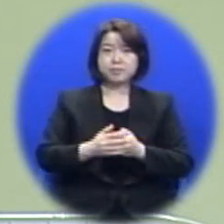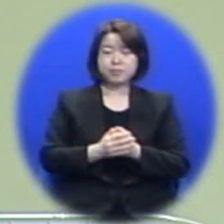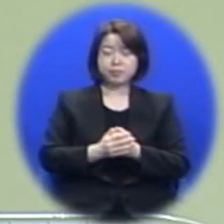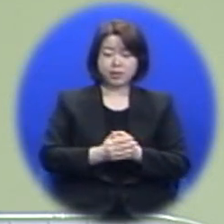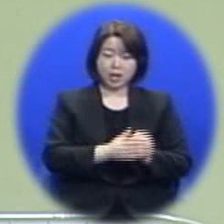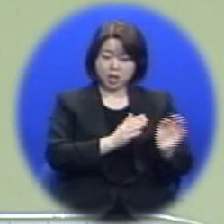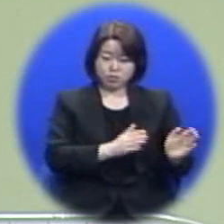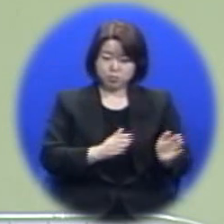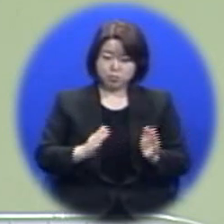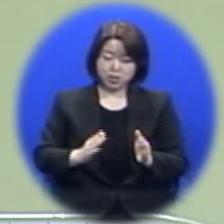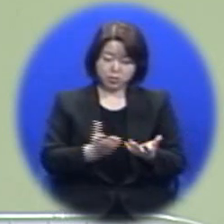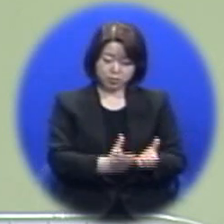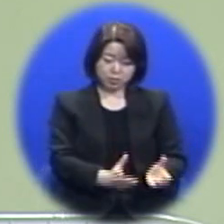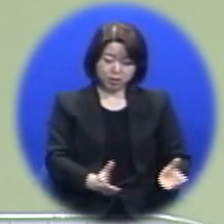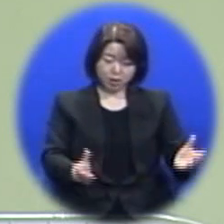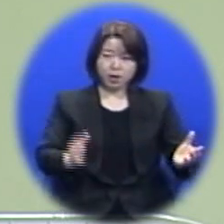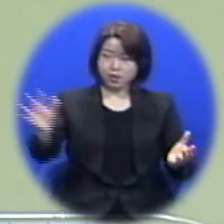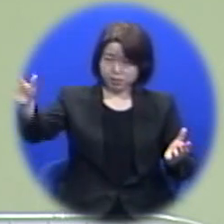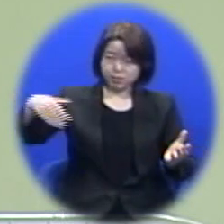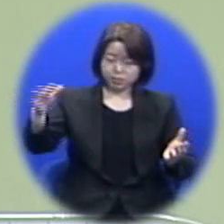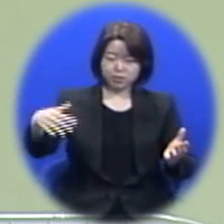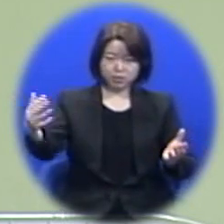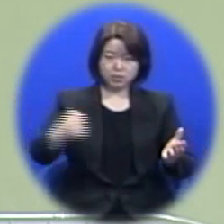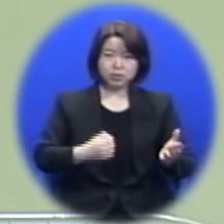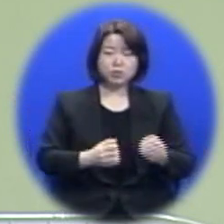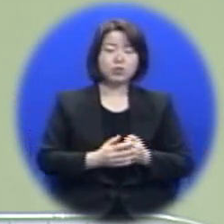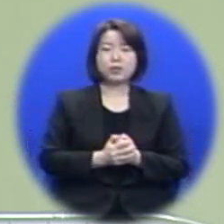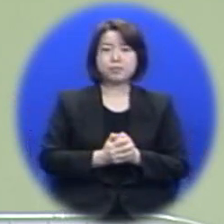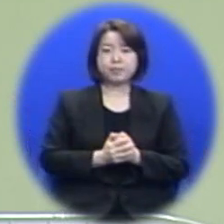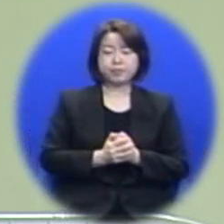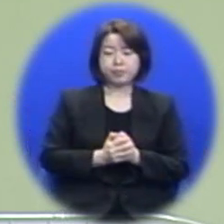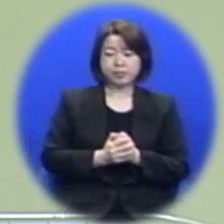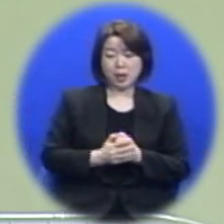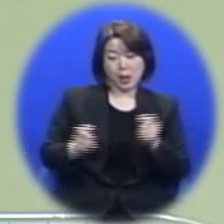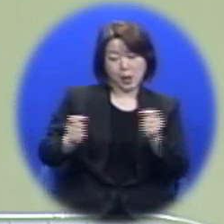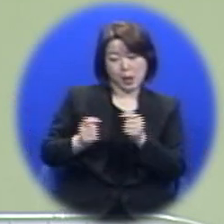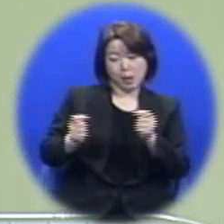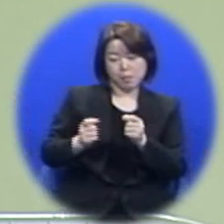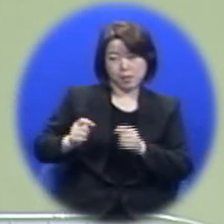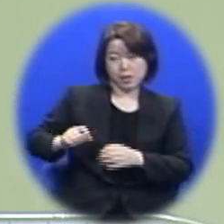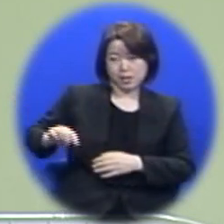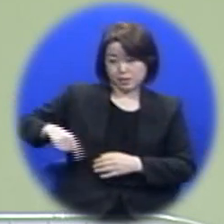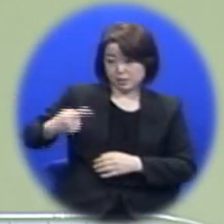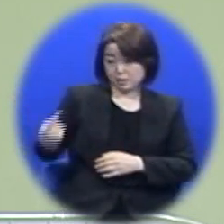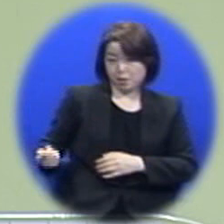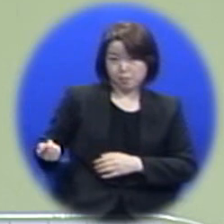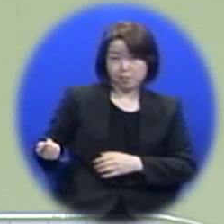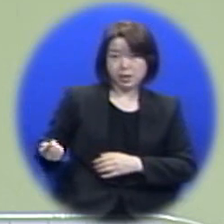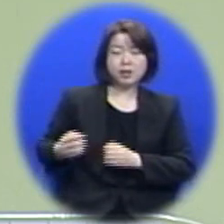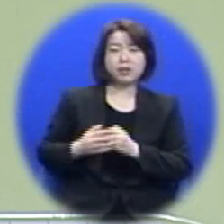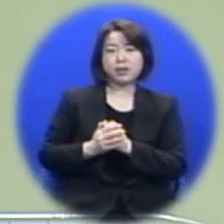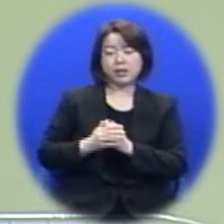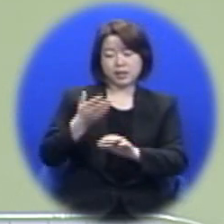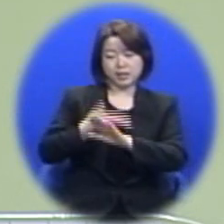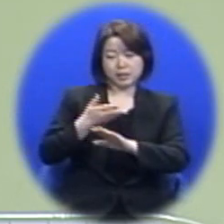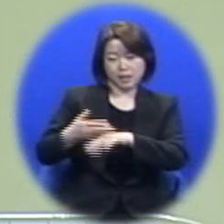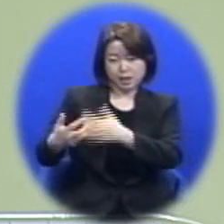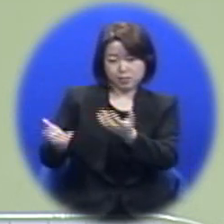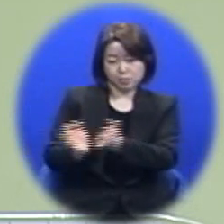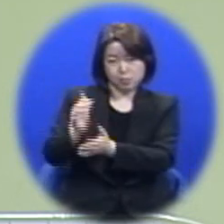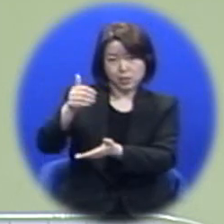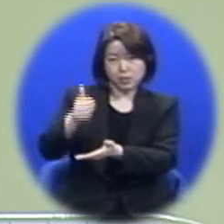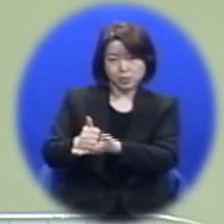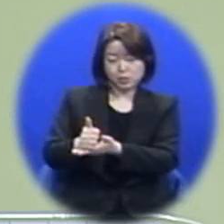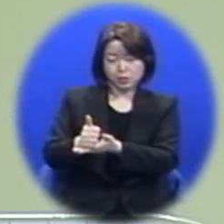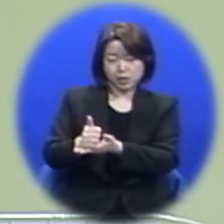준비해 놓은 대화를 가져오라고 그리고는 옆에 기도하고 있는 자기 옆자리에 그 다른 분파 에 지도자